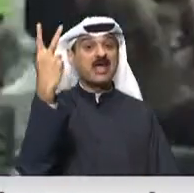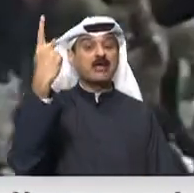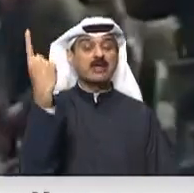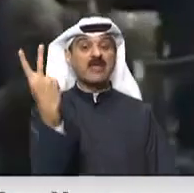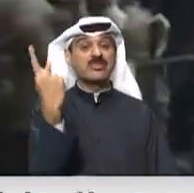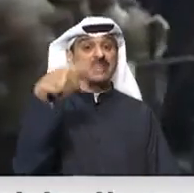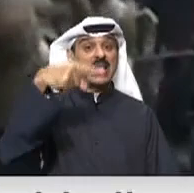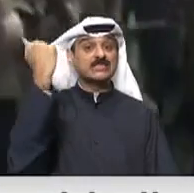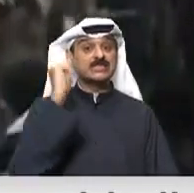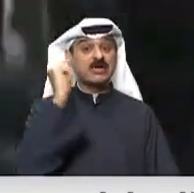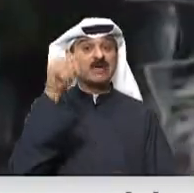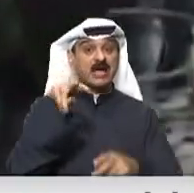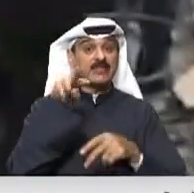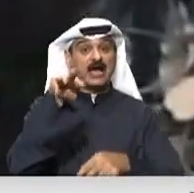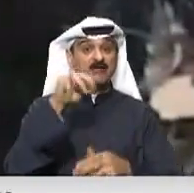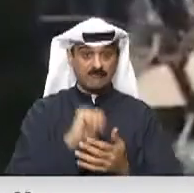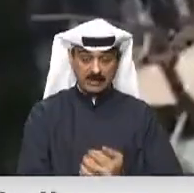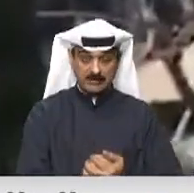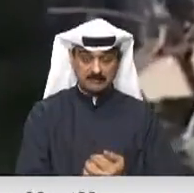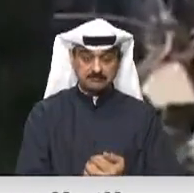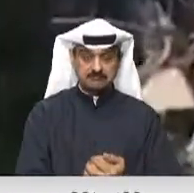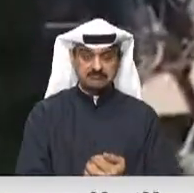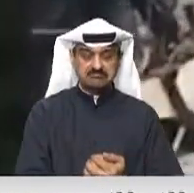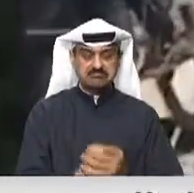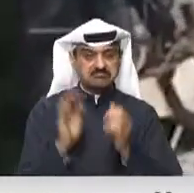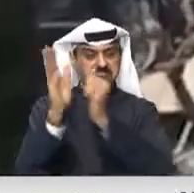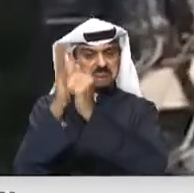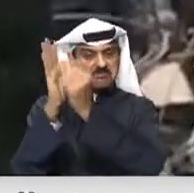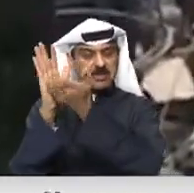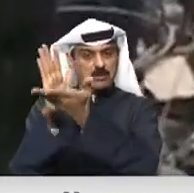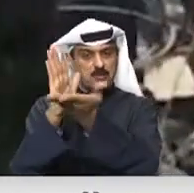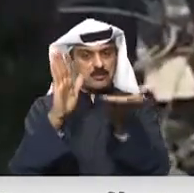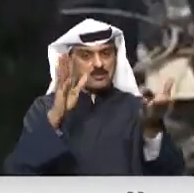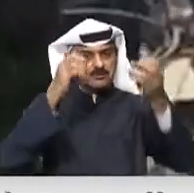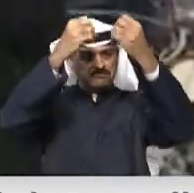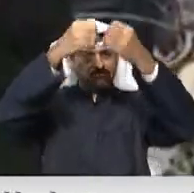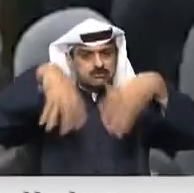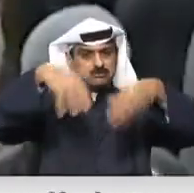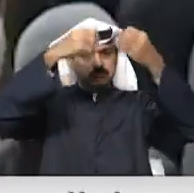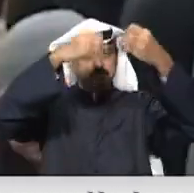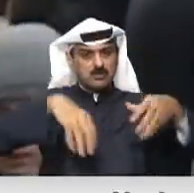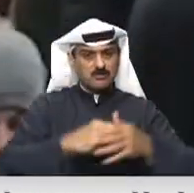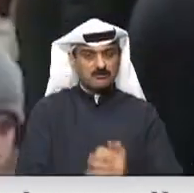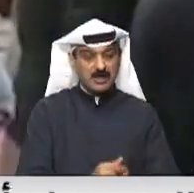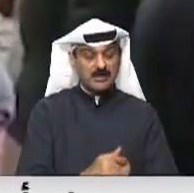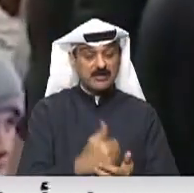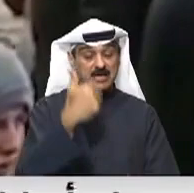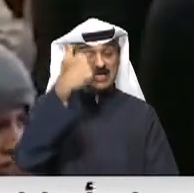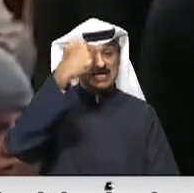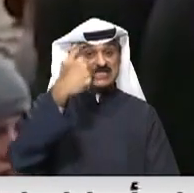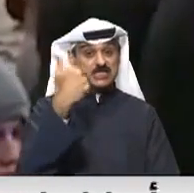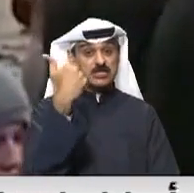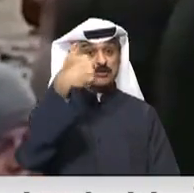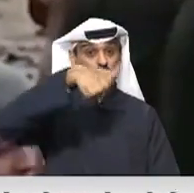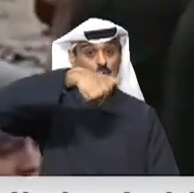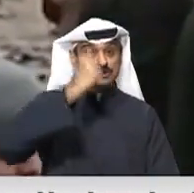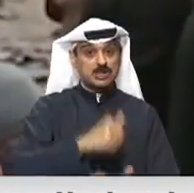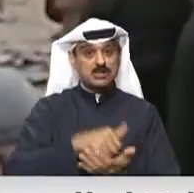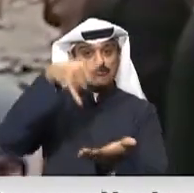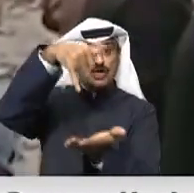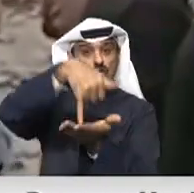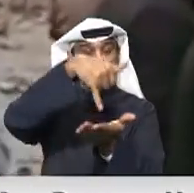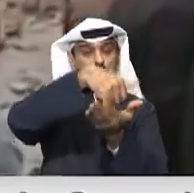12068. طبعا انهيار كبير في المباني وصل ل 5606 في مختلف المدن